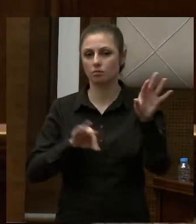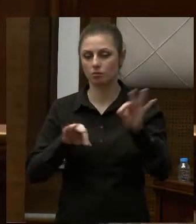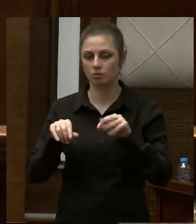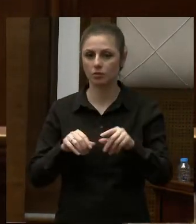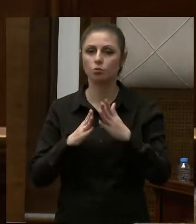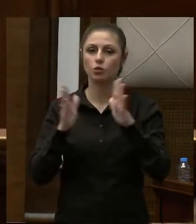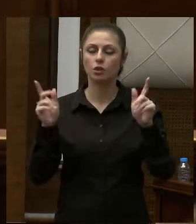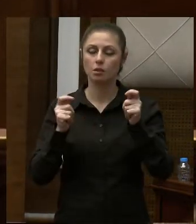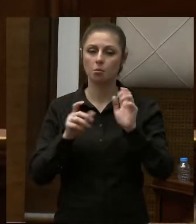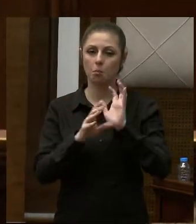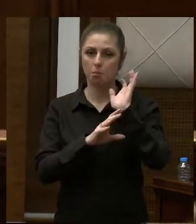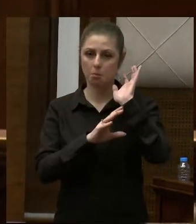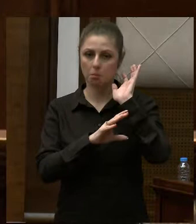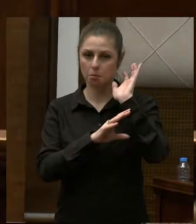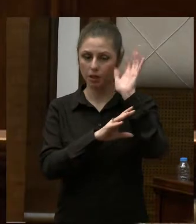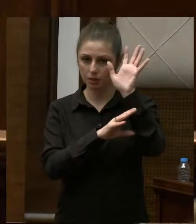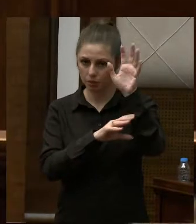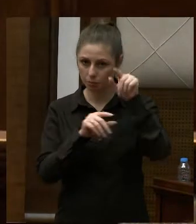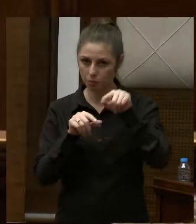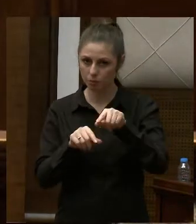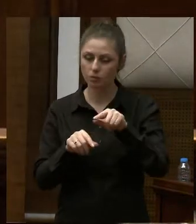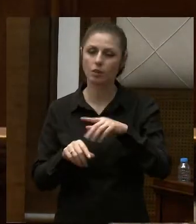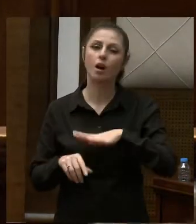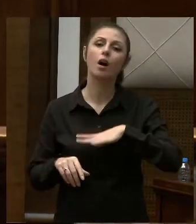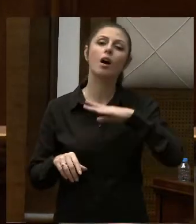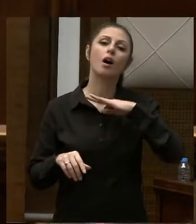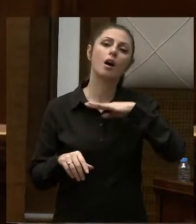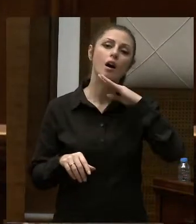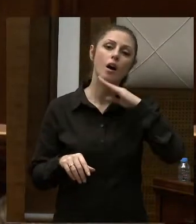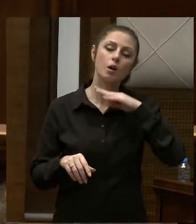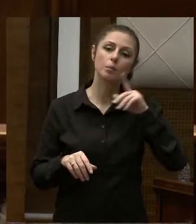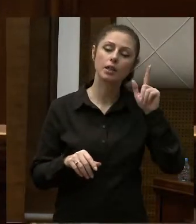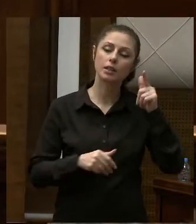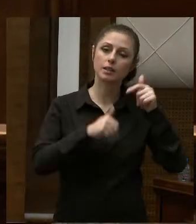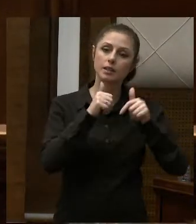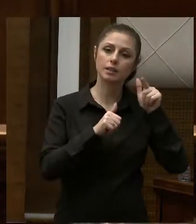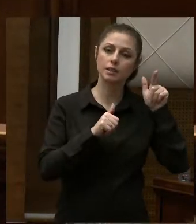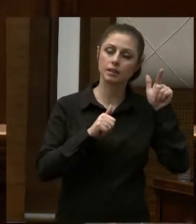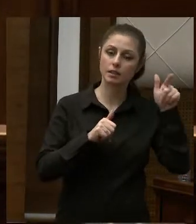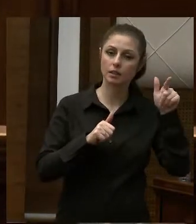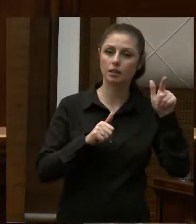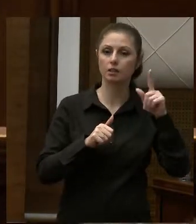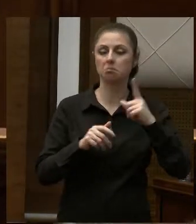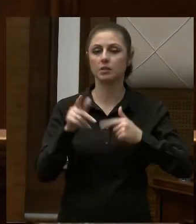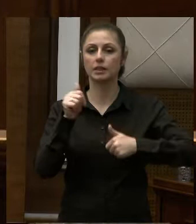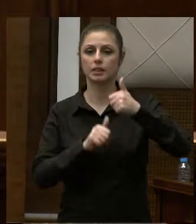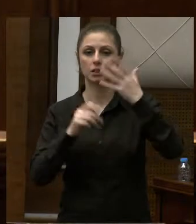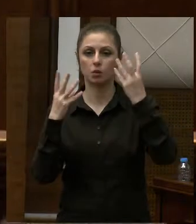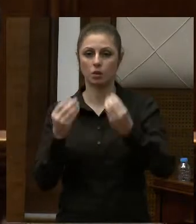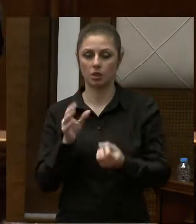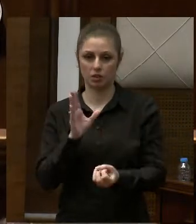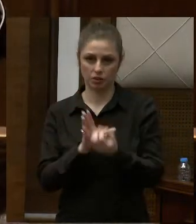Büyükçekmece basketbol takımı Avrupa liglerinde birinci gruptan, ikinci gruptan lider olarak çıktı. Şimdi